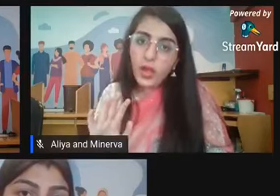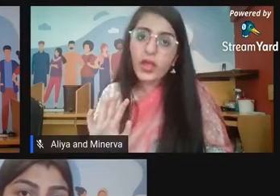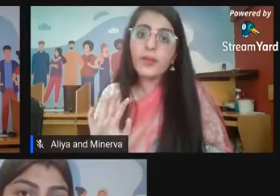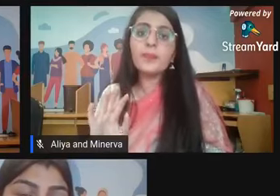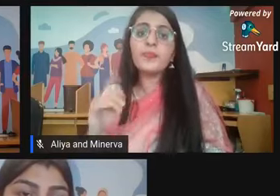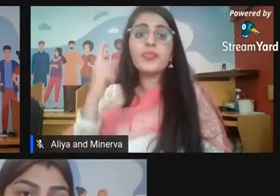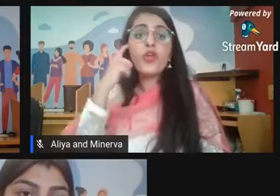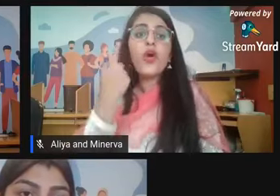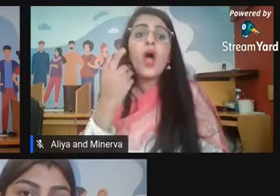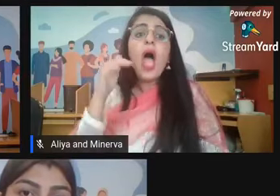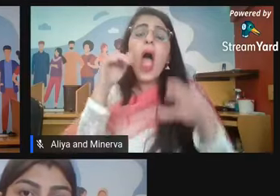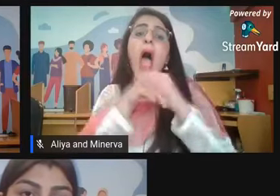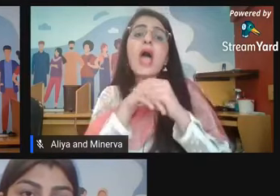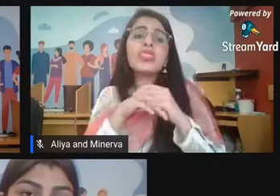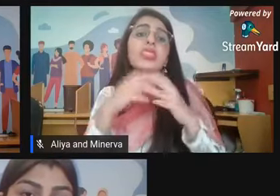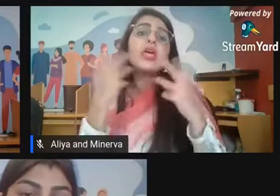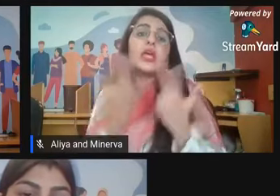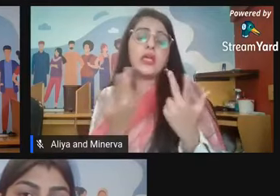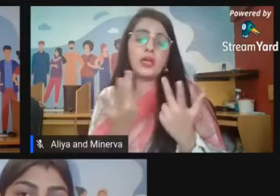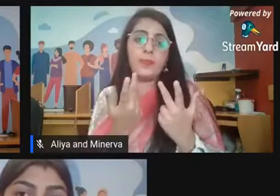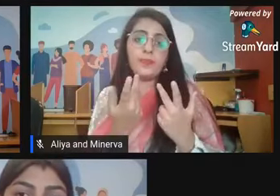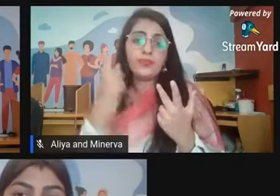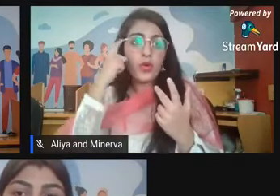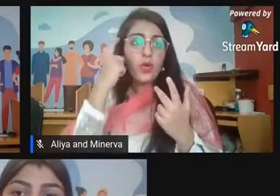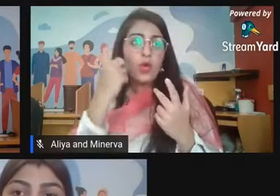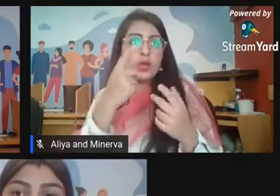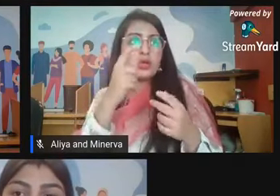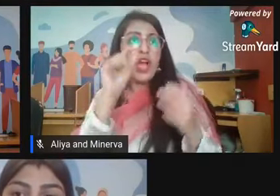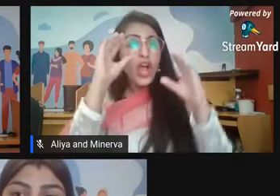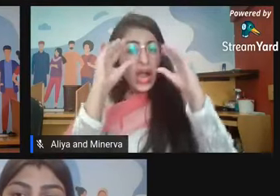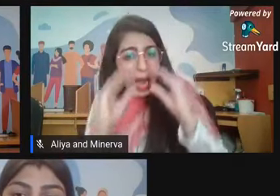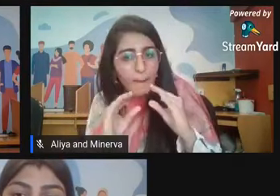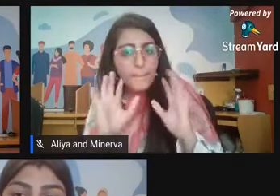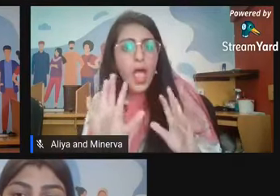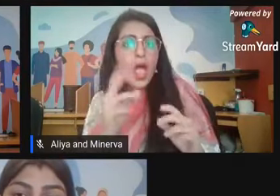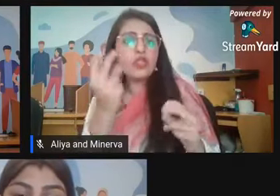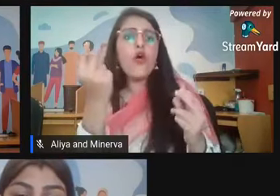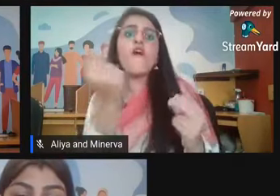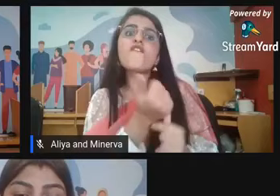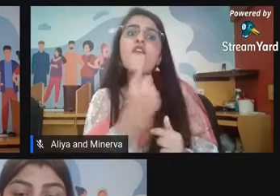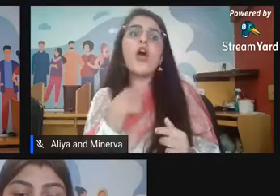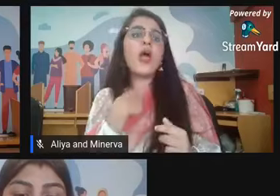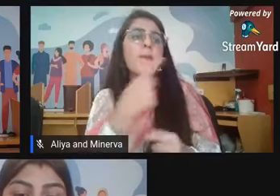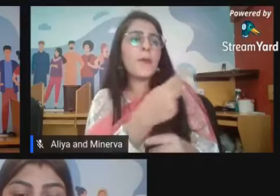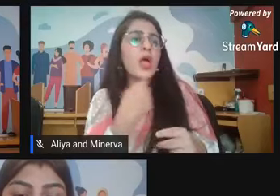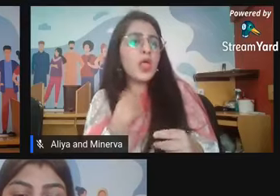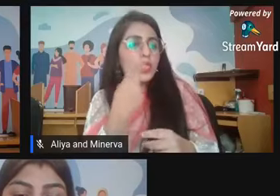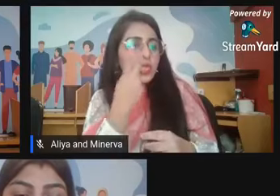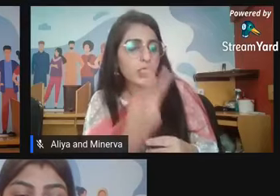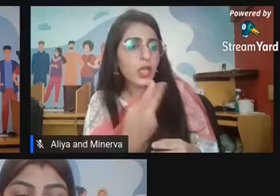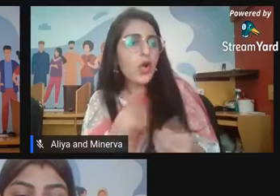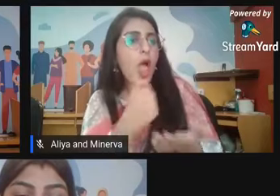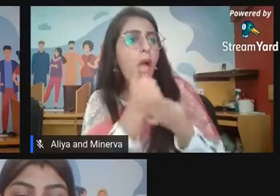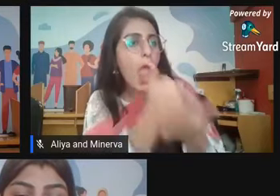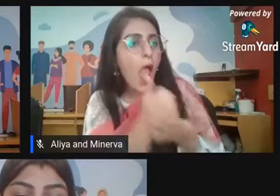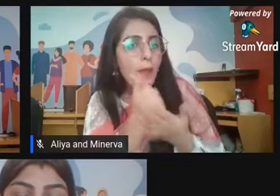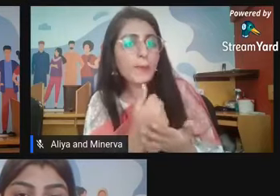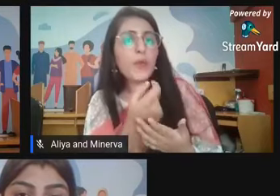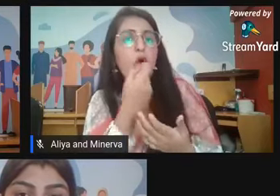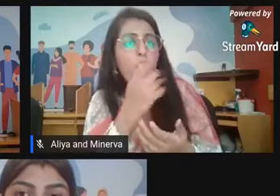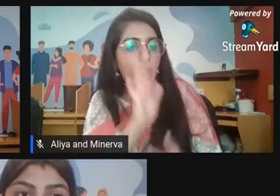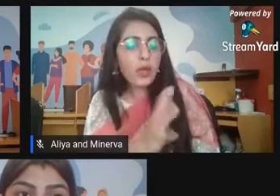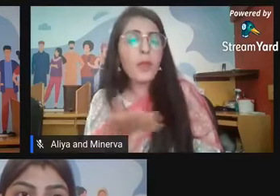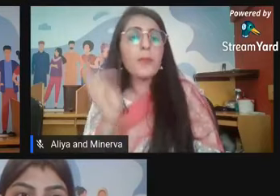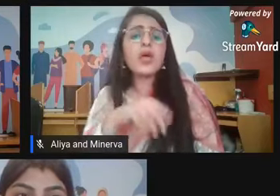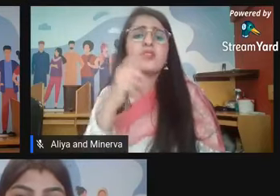क्या स्टेज है, ठीक है? इफ द स्टेज इज ट्रीटेबल तो डेफिनेटली वी वुड गो फॉर सर्जरी। सर्जरी के बाद हमारे पास कीमोथेरेपी